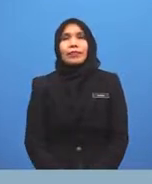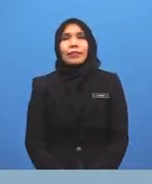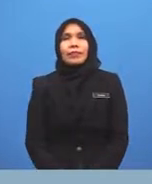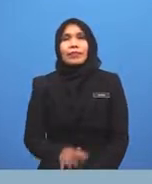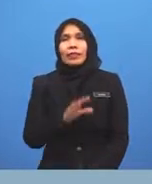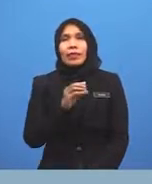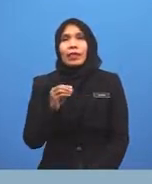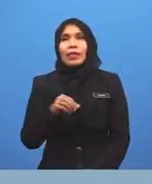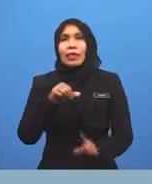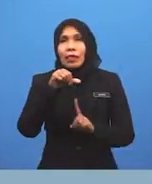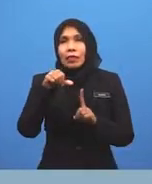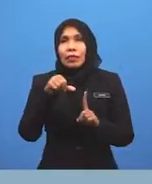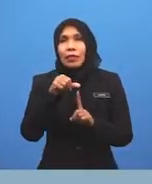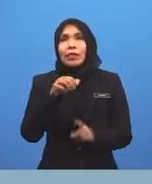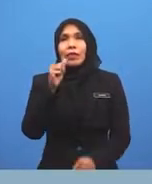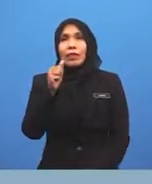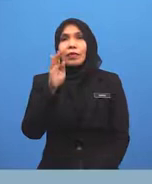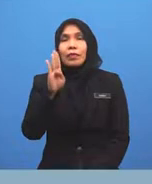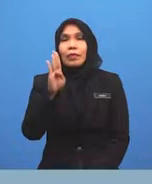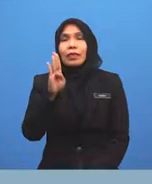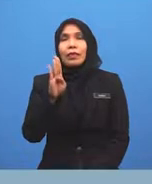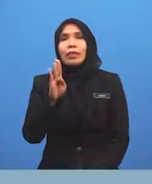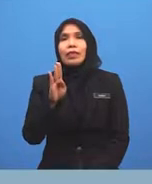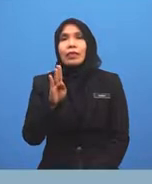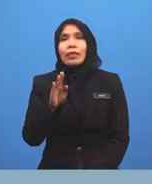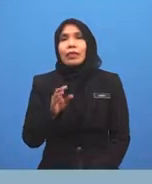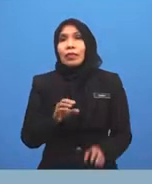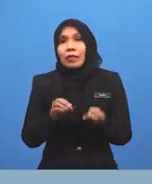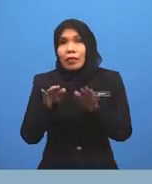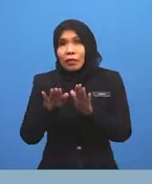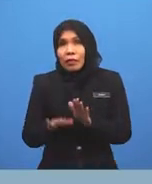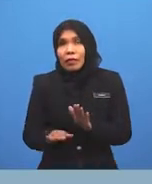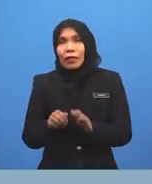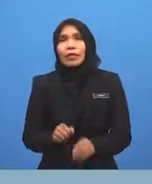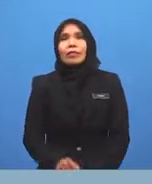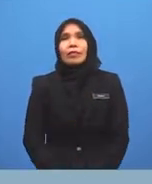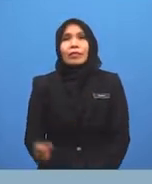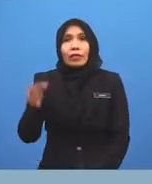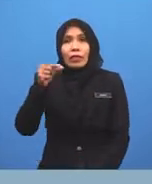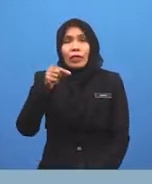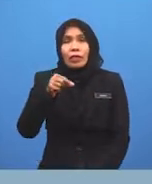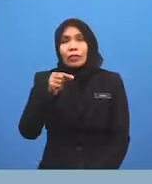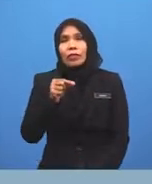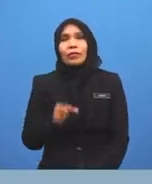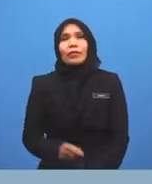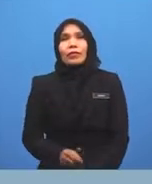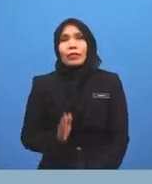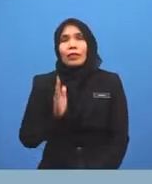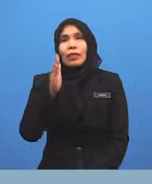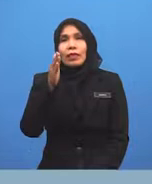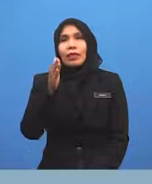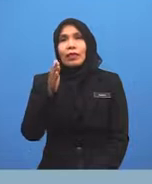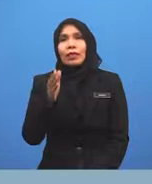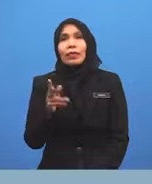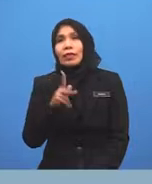Dan apabila bahagian AB bergerak ke bawah, jarum galvanometer juga akan terpesong ke